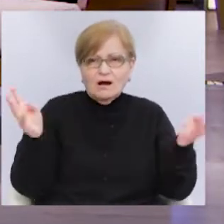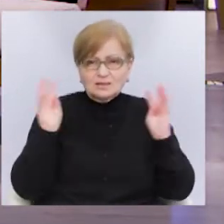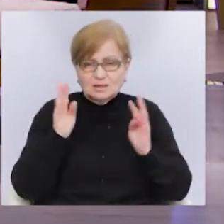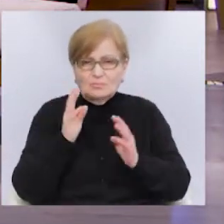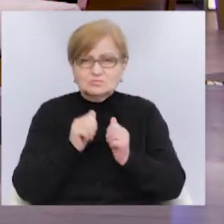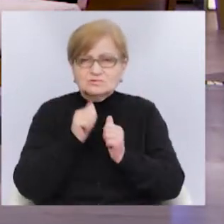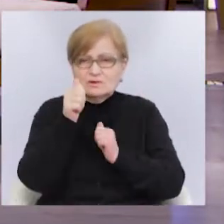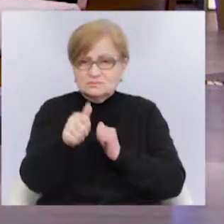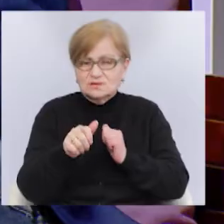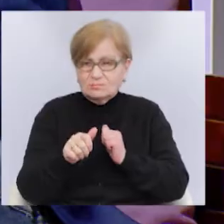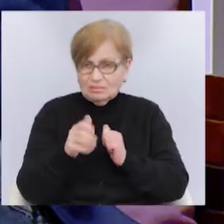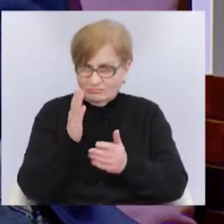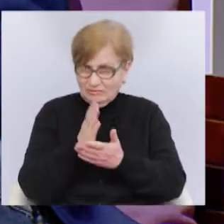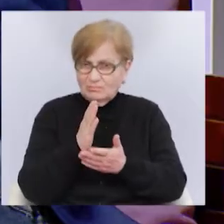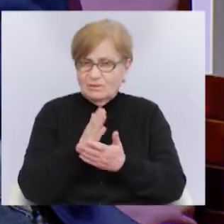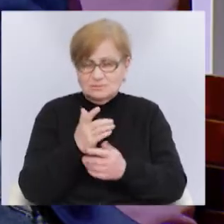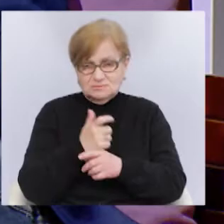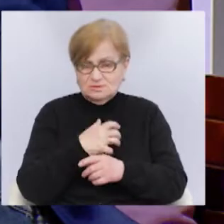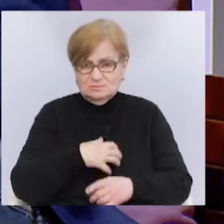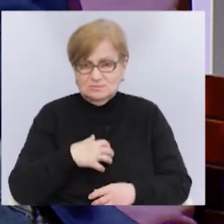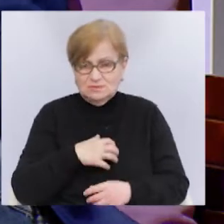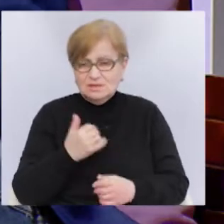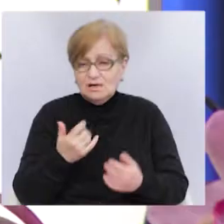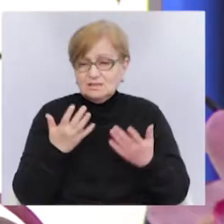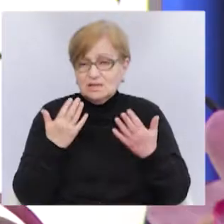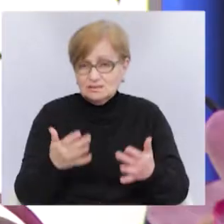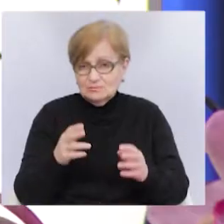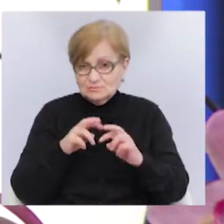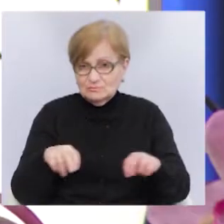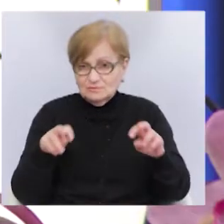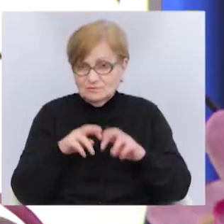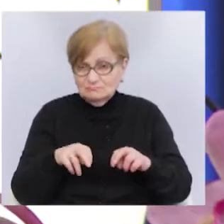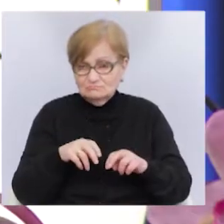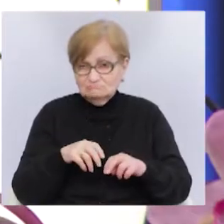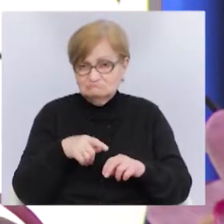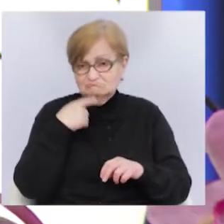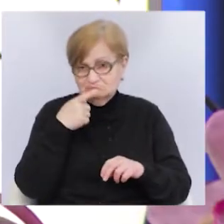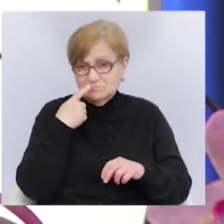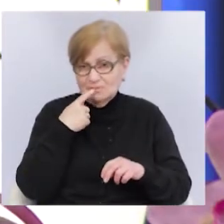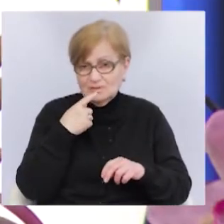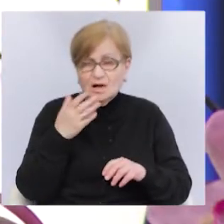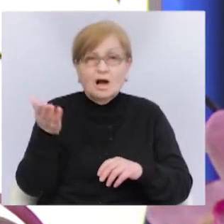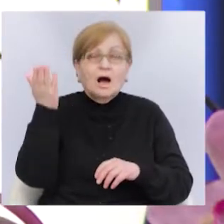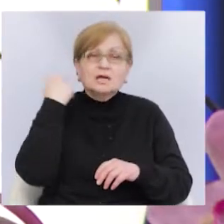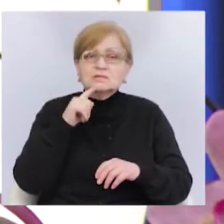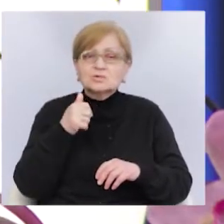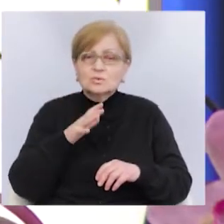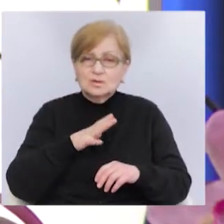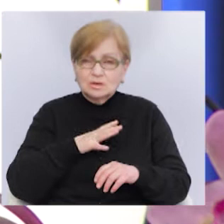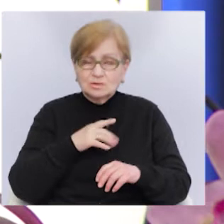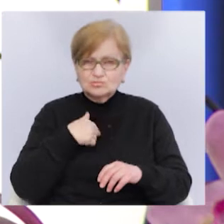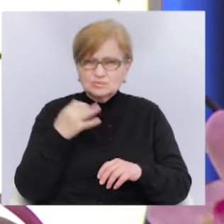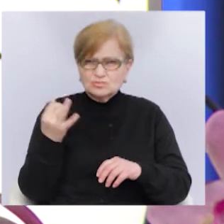მეტყველება არის ძალიან მნიშვნელოვანი ეტაპი ასევე. თანამედროვე კვლევები ძირითადად იმაზე ლაპარაკობს უკვე, რომ ადრე როგორ იყო, ხო, რაც